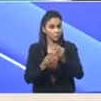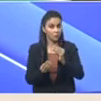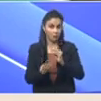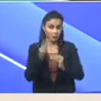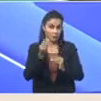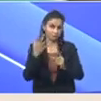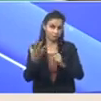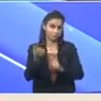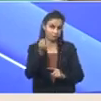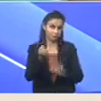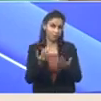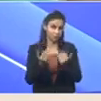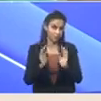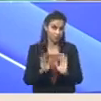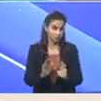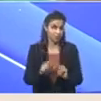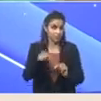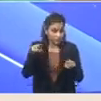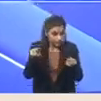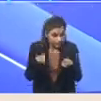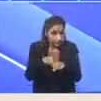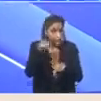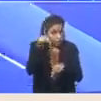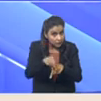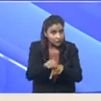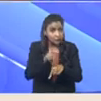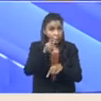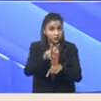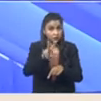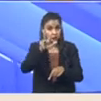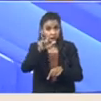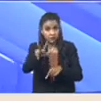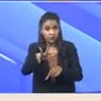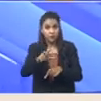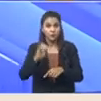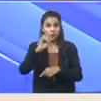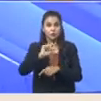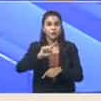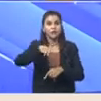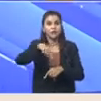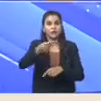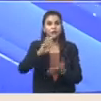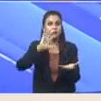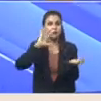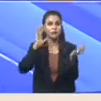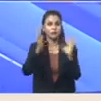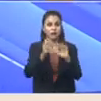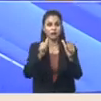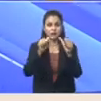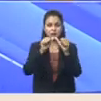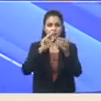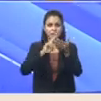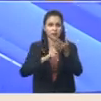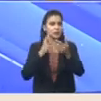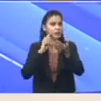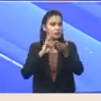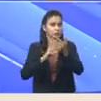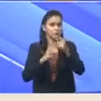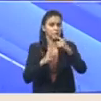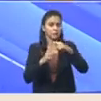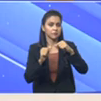है। इसी 28 अक्टूबर को यानी कल वर्ल्ड एनिमेशन डे भी मनाया